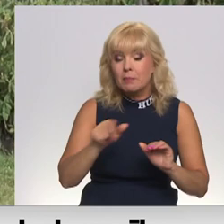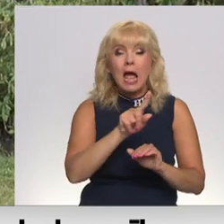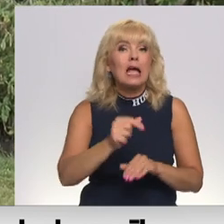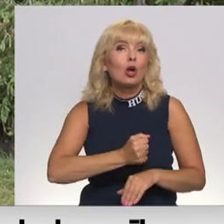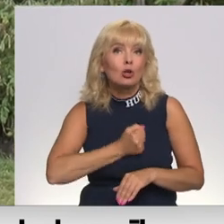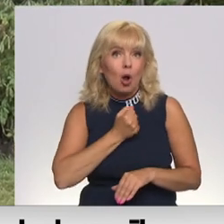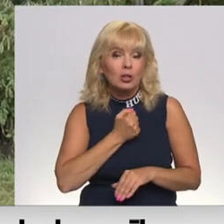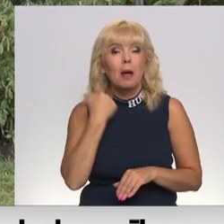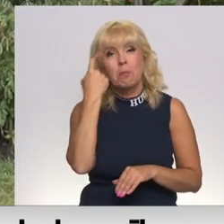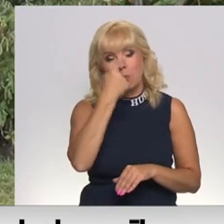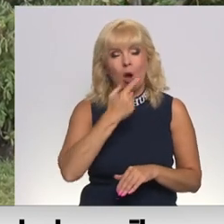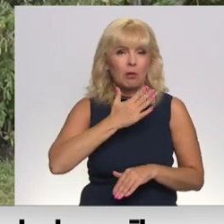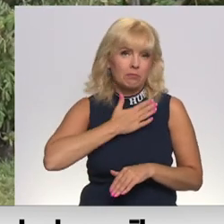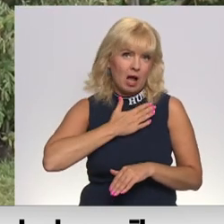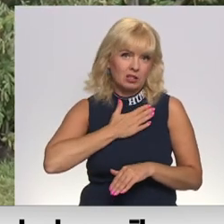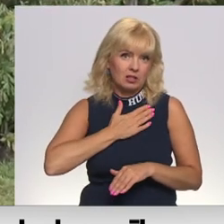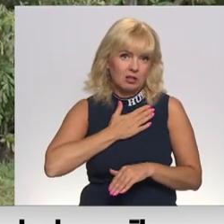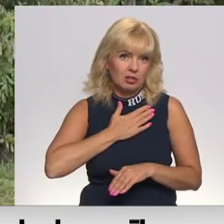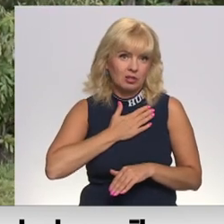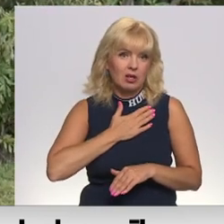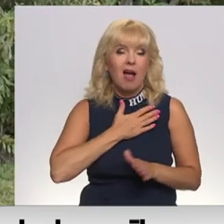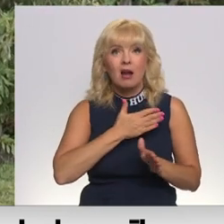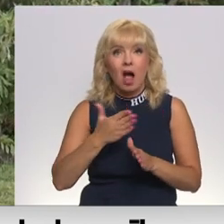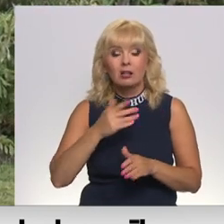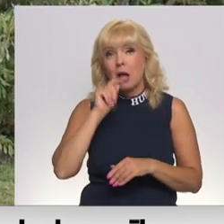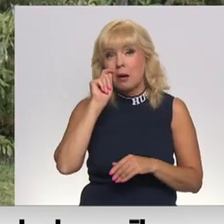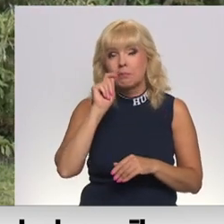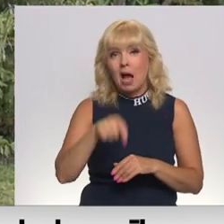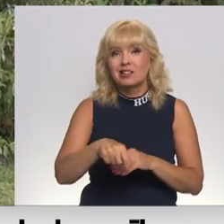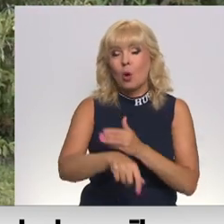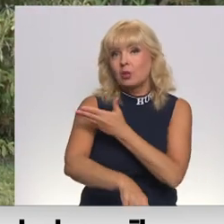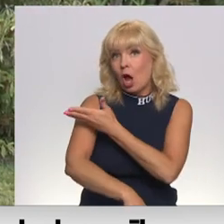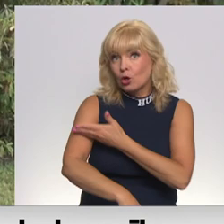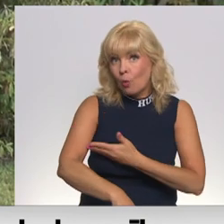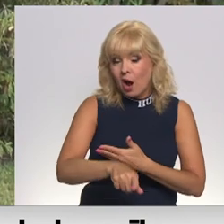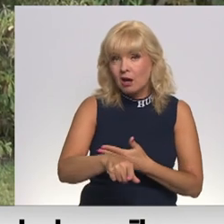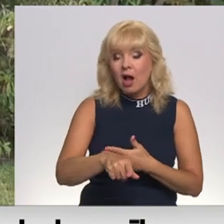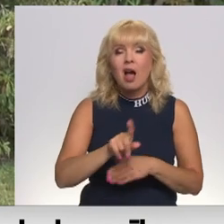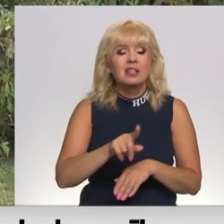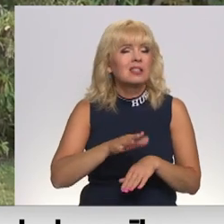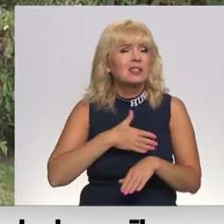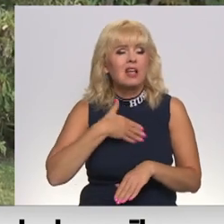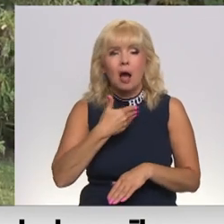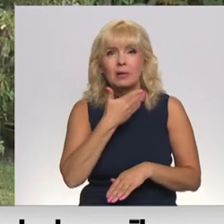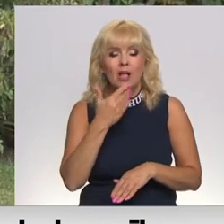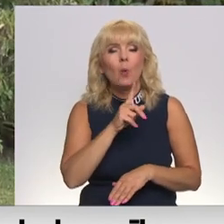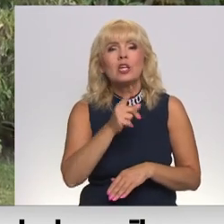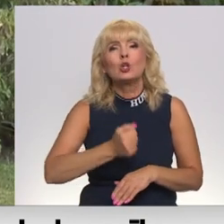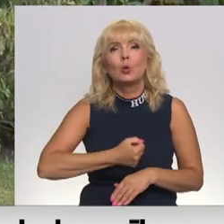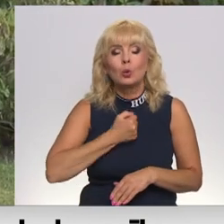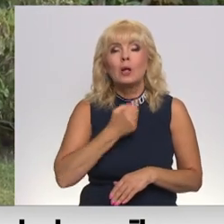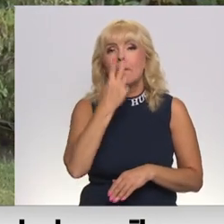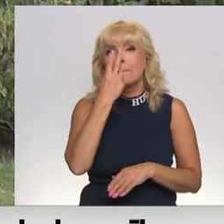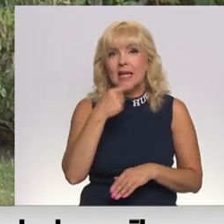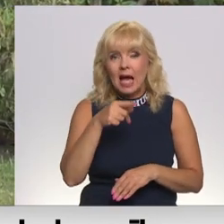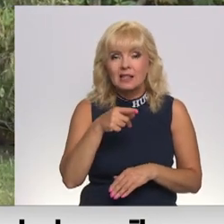grūtākais ir morāli pašam savākties. Kad pazaudēja roku, fiziski tas nav tik sāpīgi. Daudz grūtāk ir